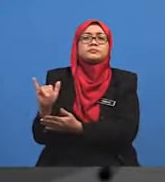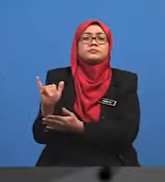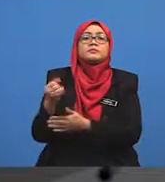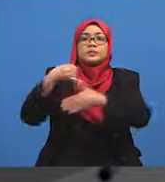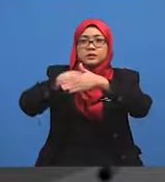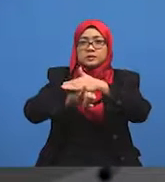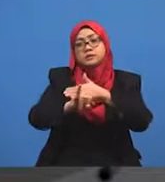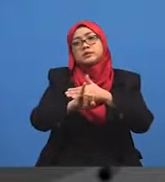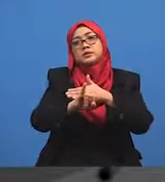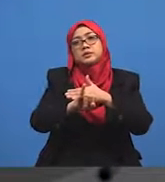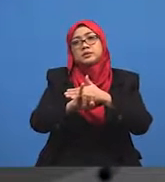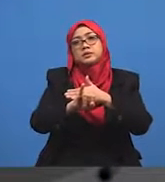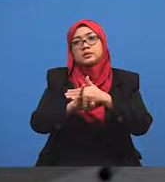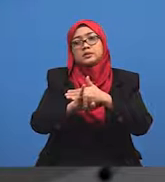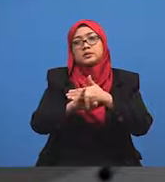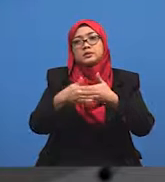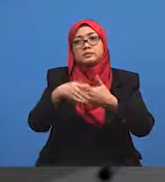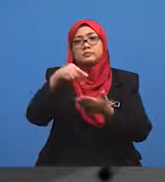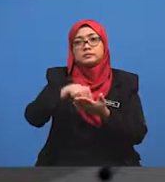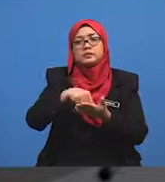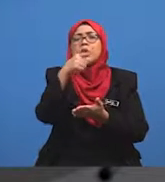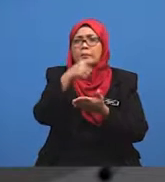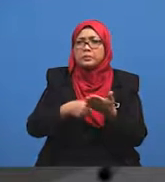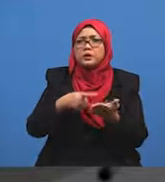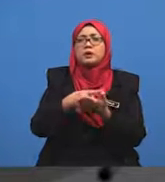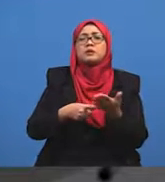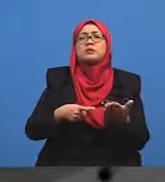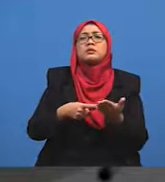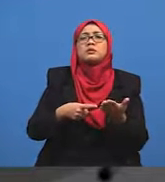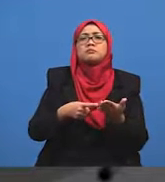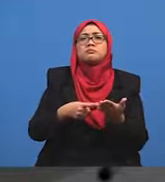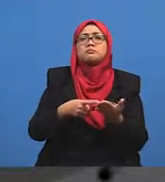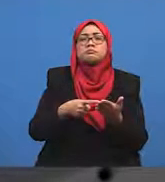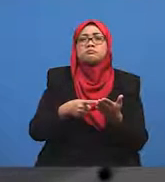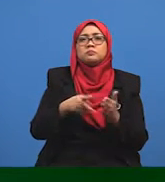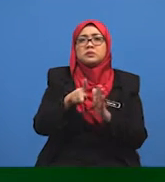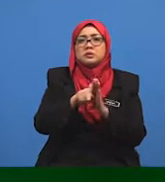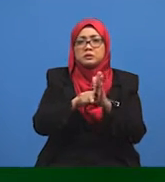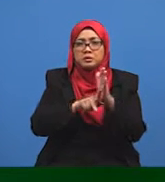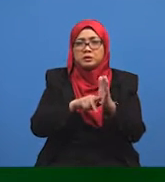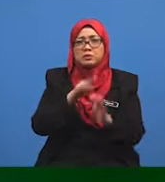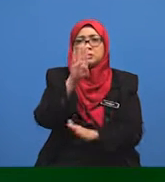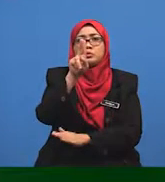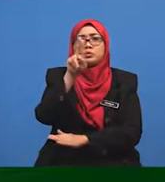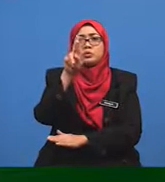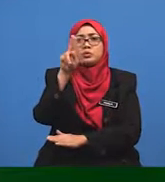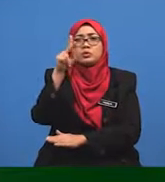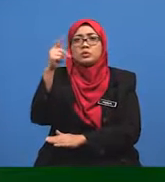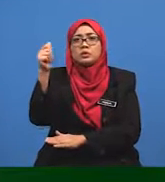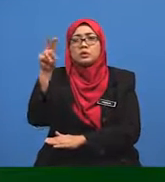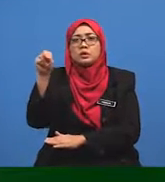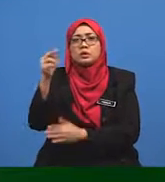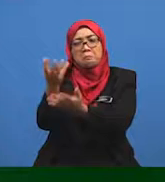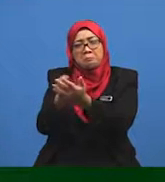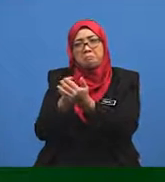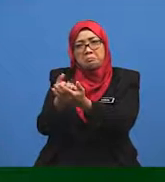yang seterusnya. Apakah keburukan meminta-minta? Keburukan meminta-minta yang